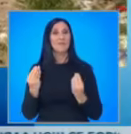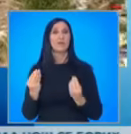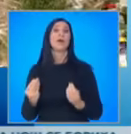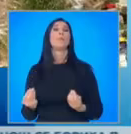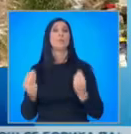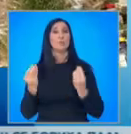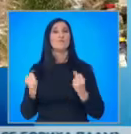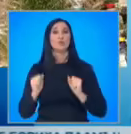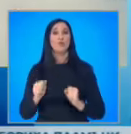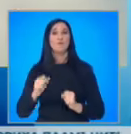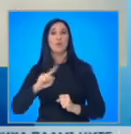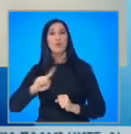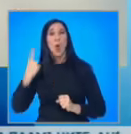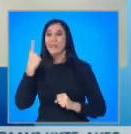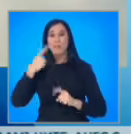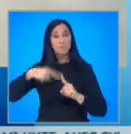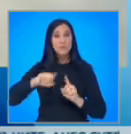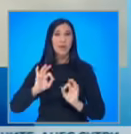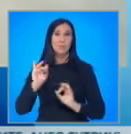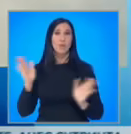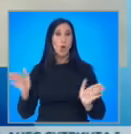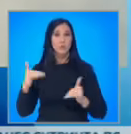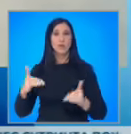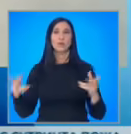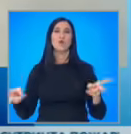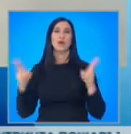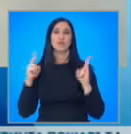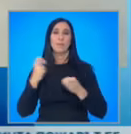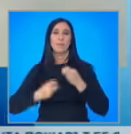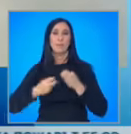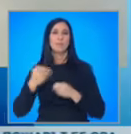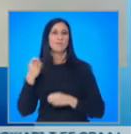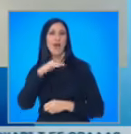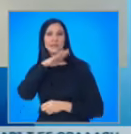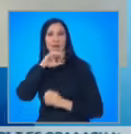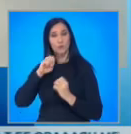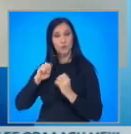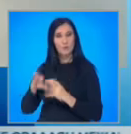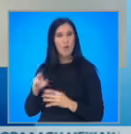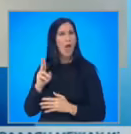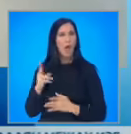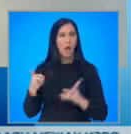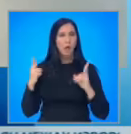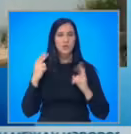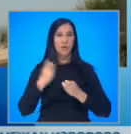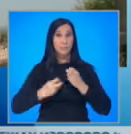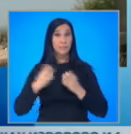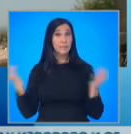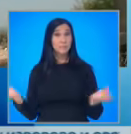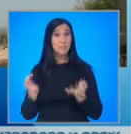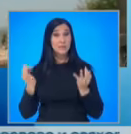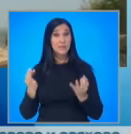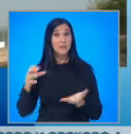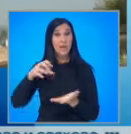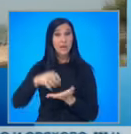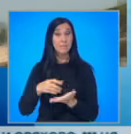да започне до месец и така да бъде окончателно решен проблема с това старо сметище. А как решиха проблема специализираните